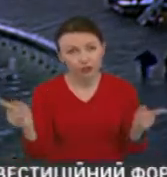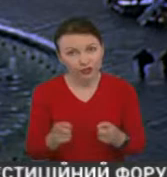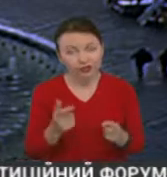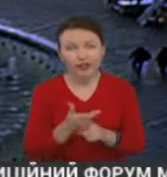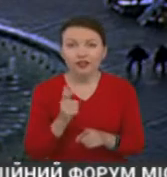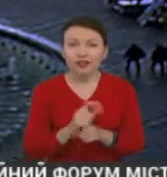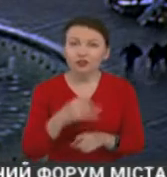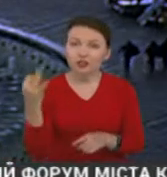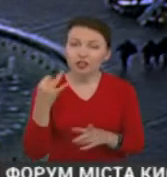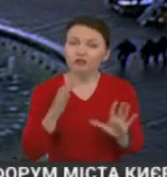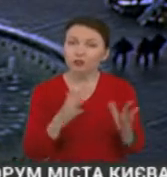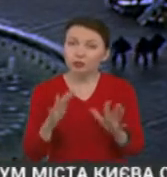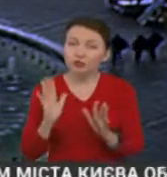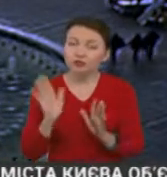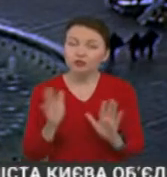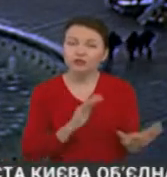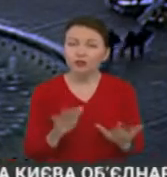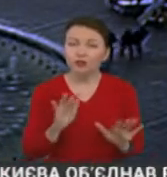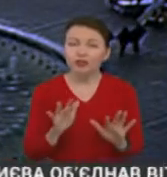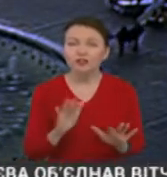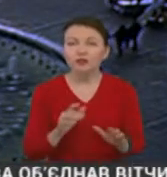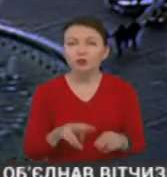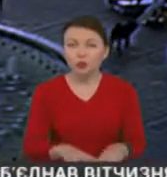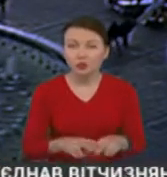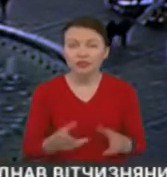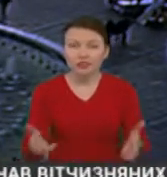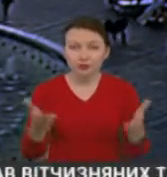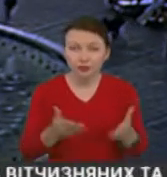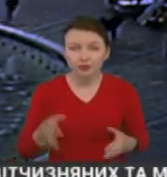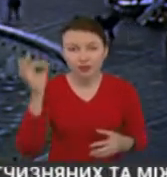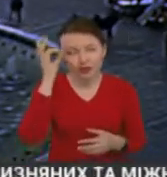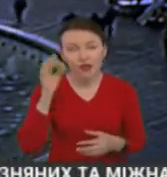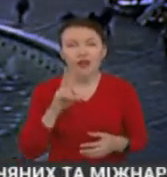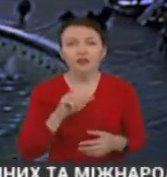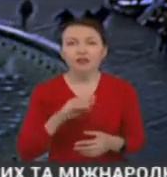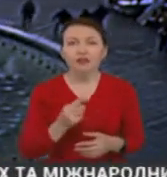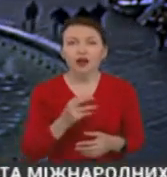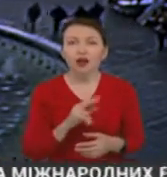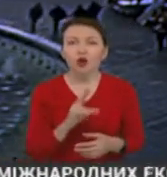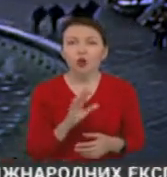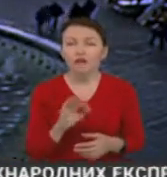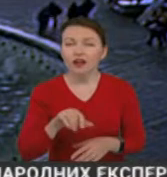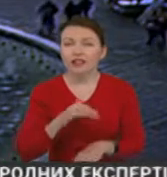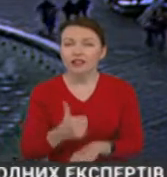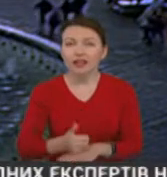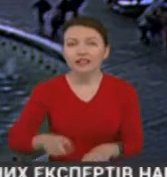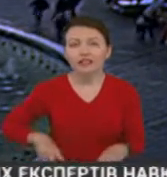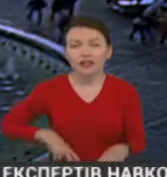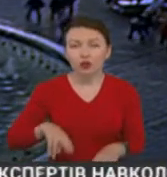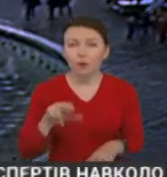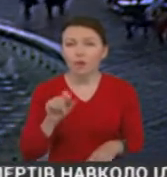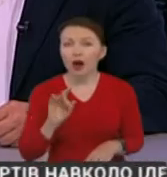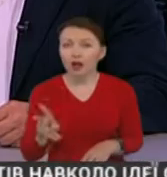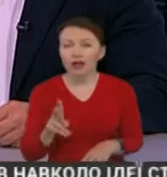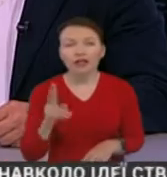Дуже цікаві події будуть відбуватися у столиці. Ми вас запрошуємо. Нагадуємо, Наталія Коваль, генеральний директор парку Київська Русь, також